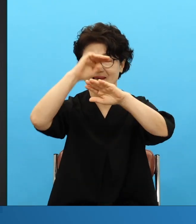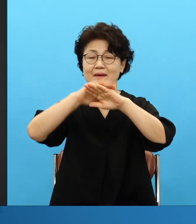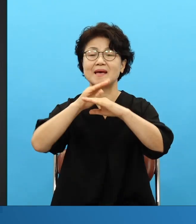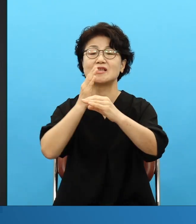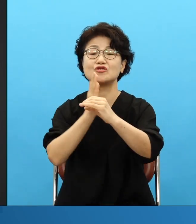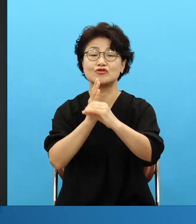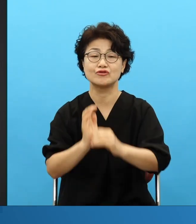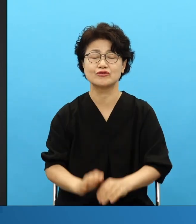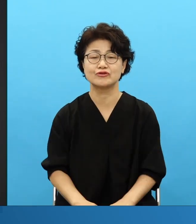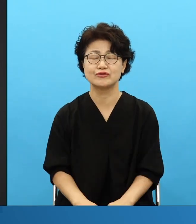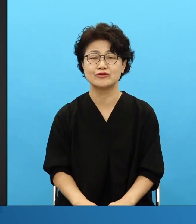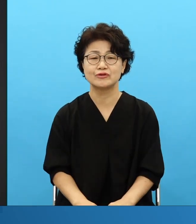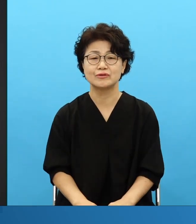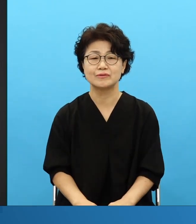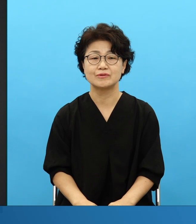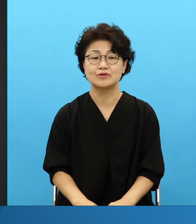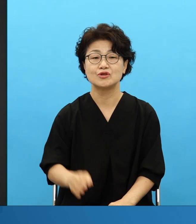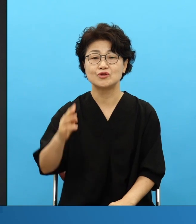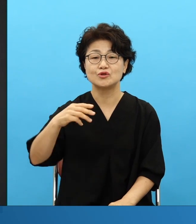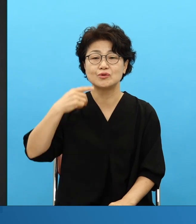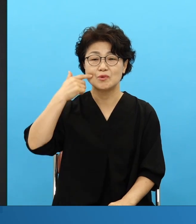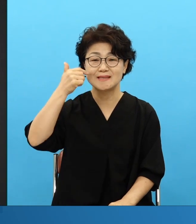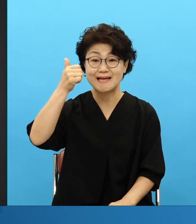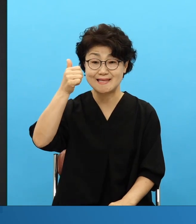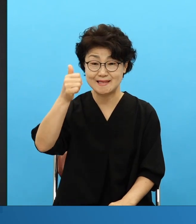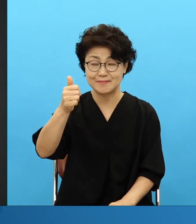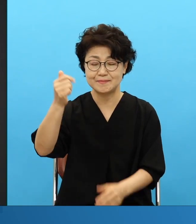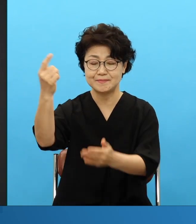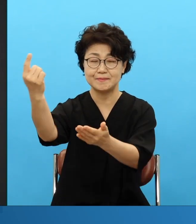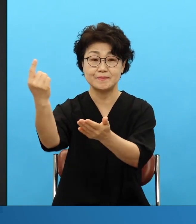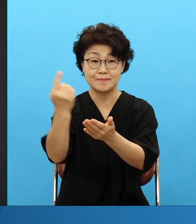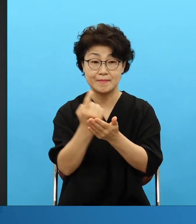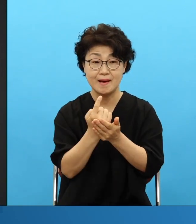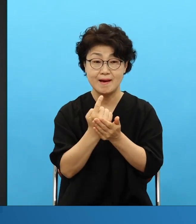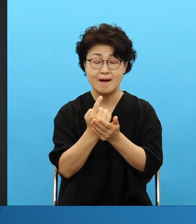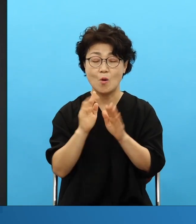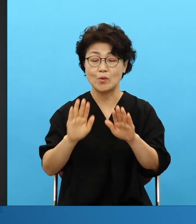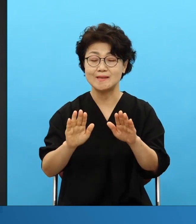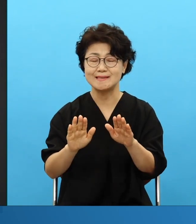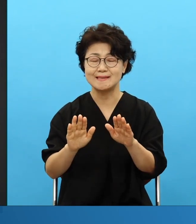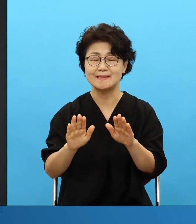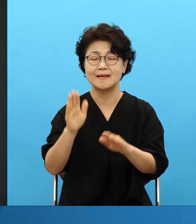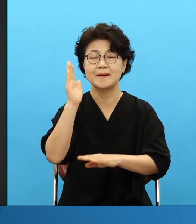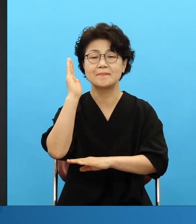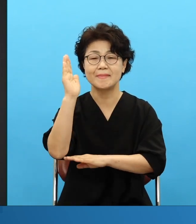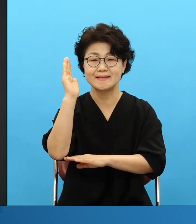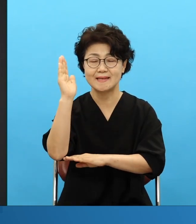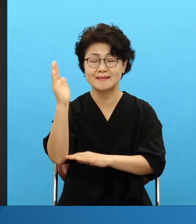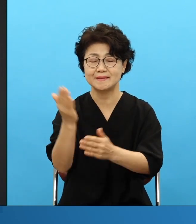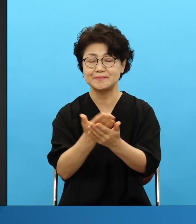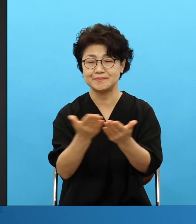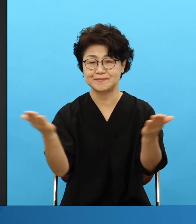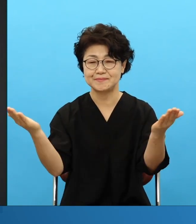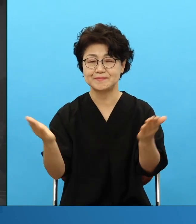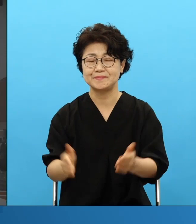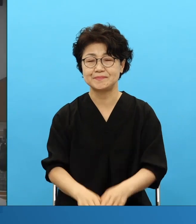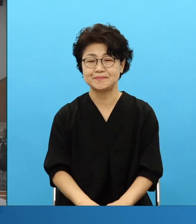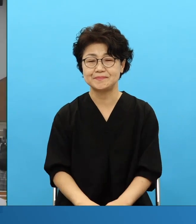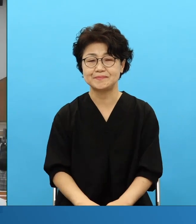세계복음화 상임위원회 총재 유광수 목사님 나오셔서 산업선교 메시지를